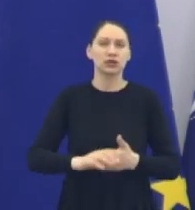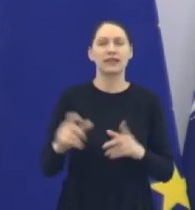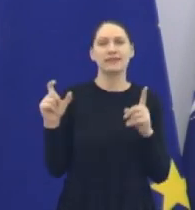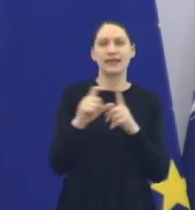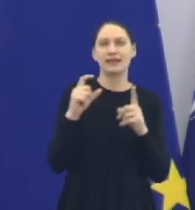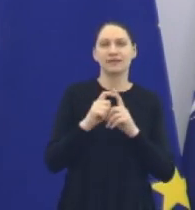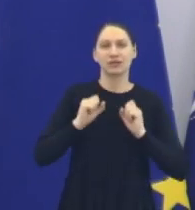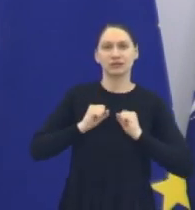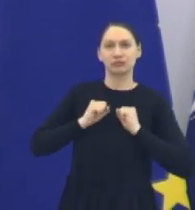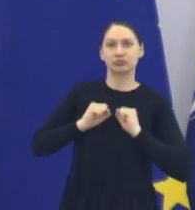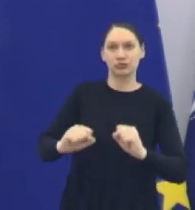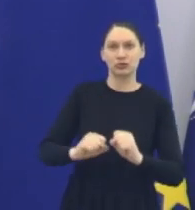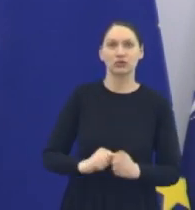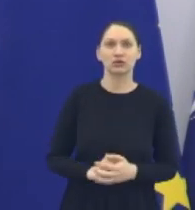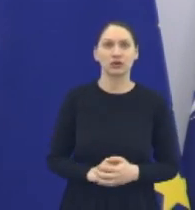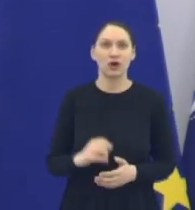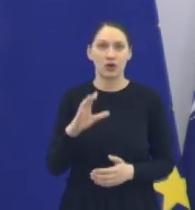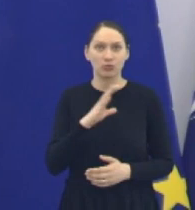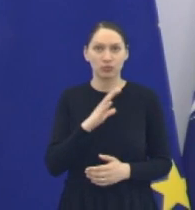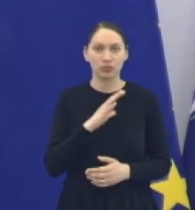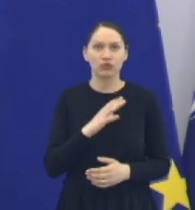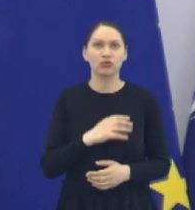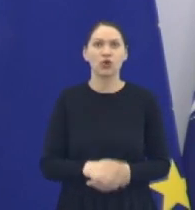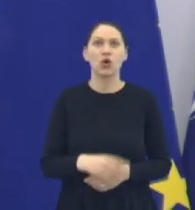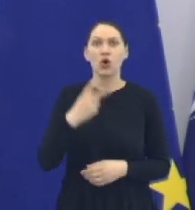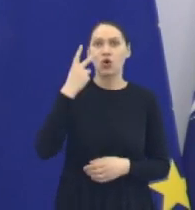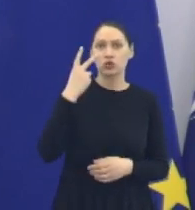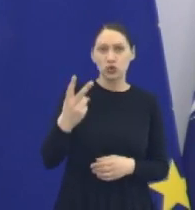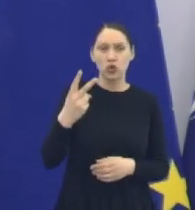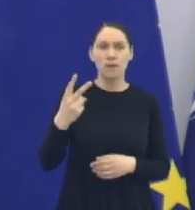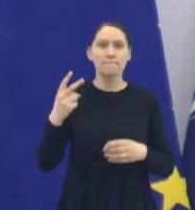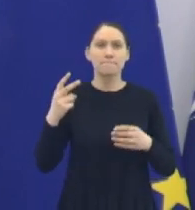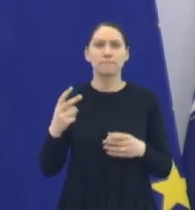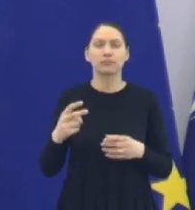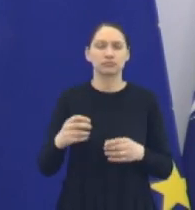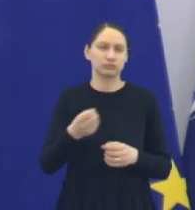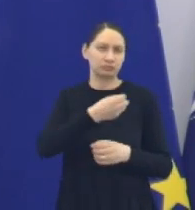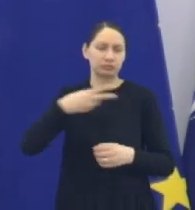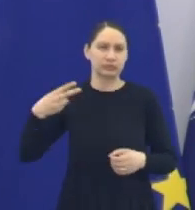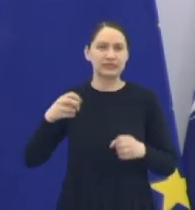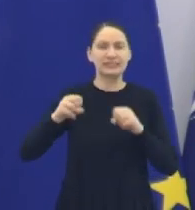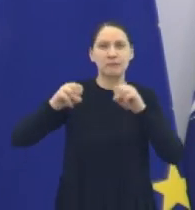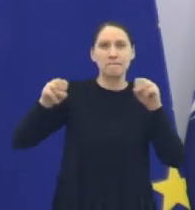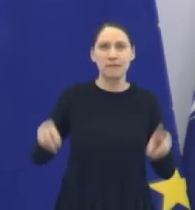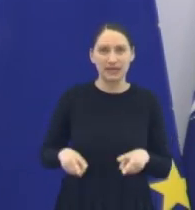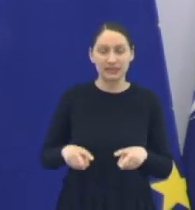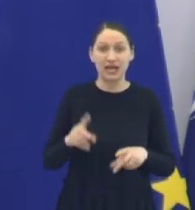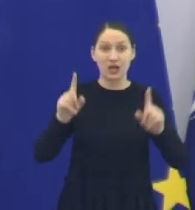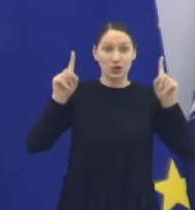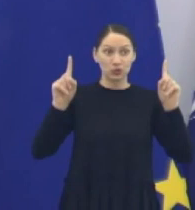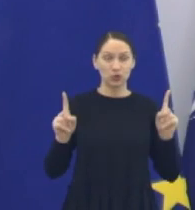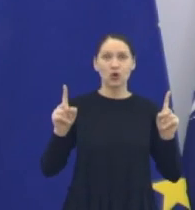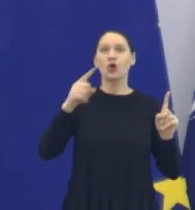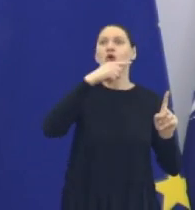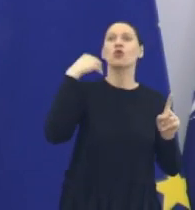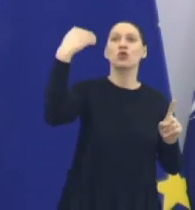du šarvuoti vienetai, bet valdomi labai patyrusių pilotų, sunaikino 12 šarvuotos technikos vienetų